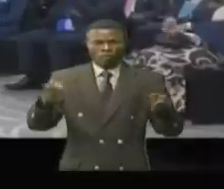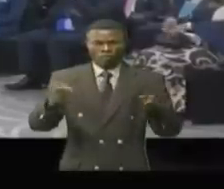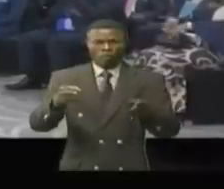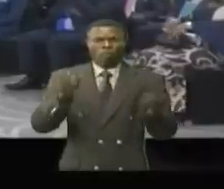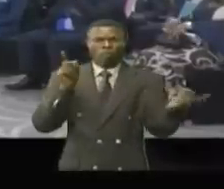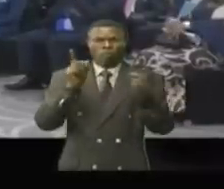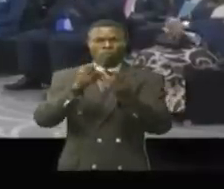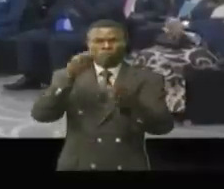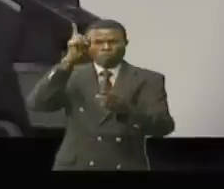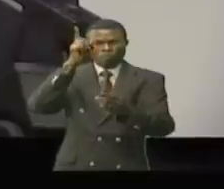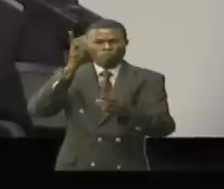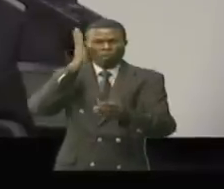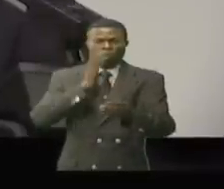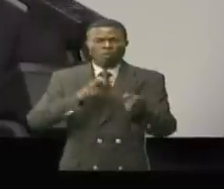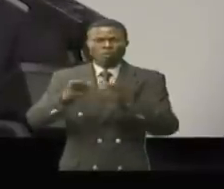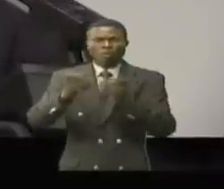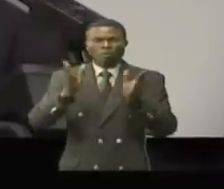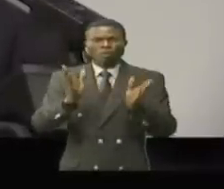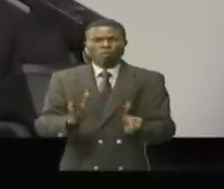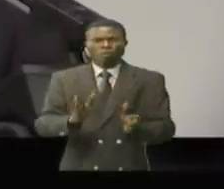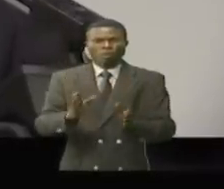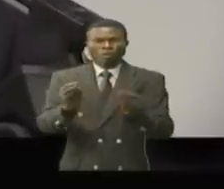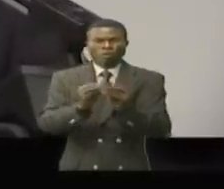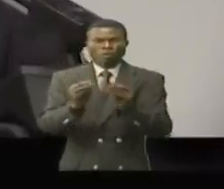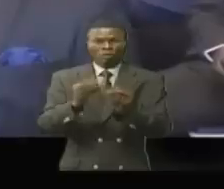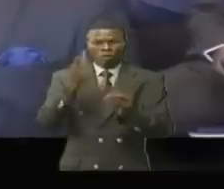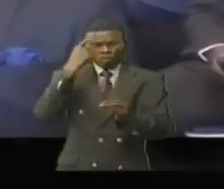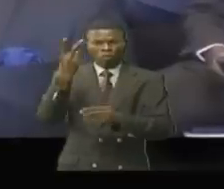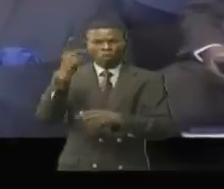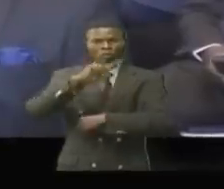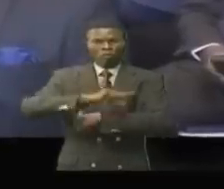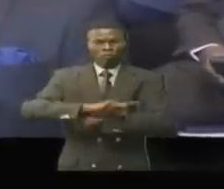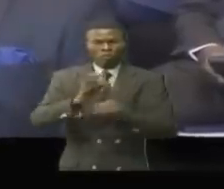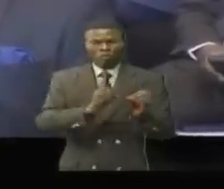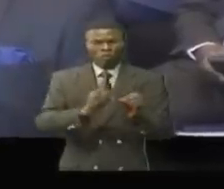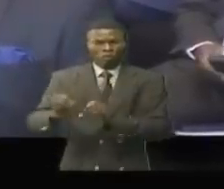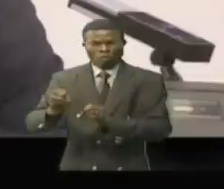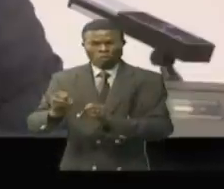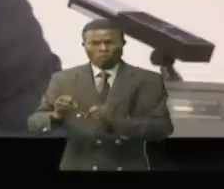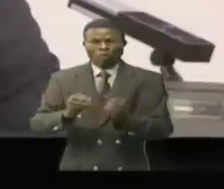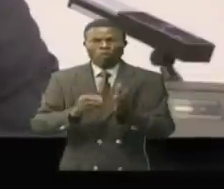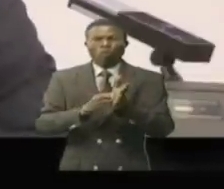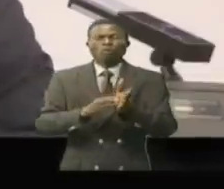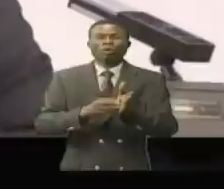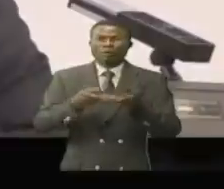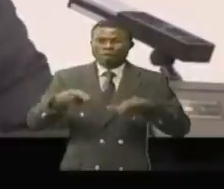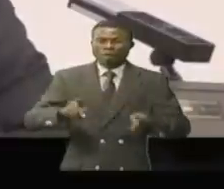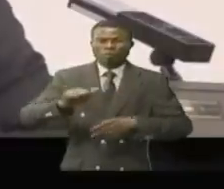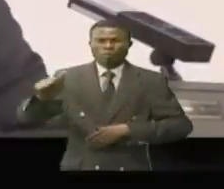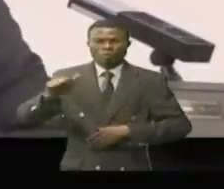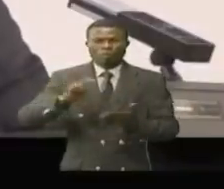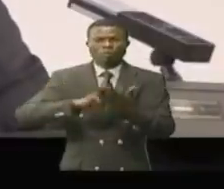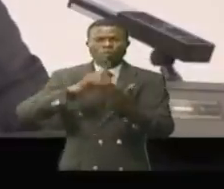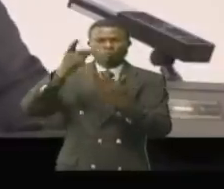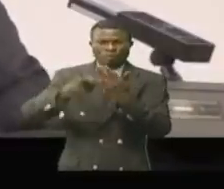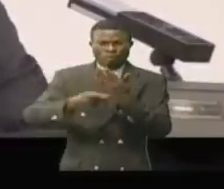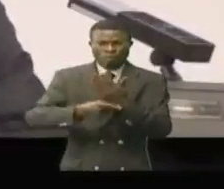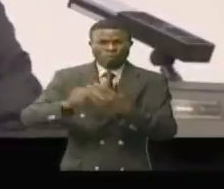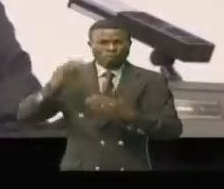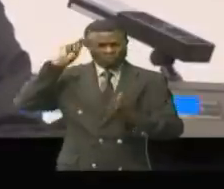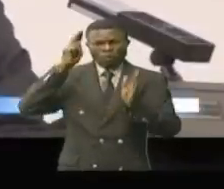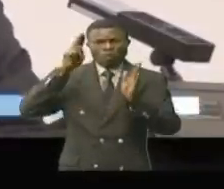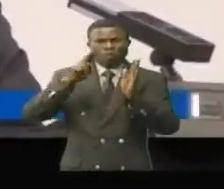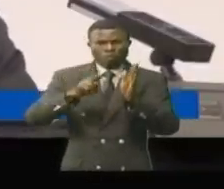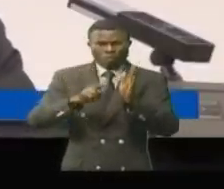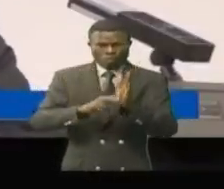bonne gouvernance, un atelier de 2 jours organisé sous son leadership. Le programme gouvernemental